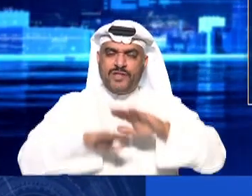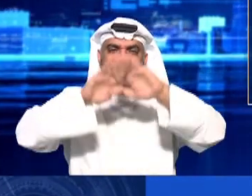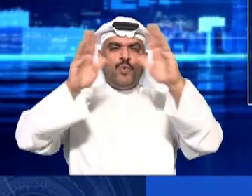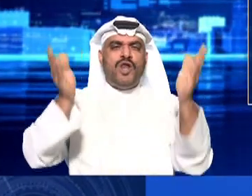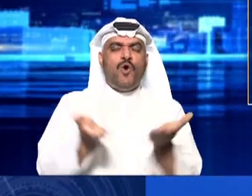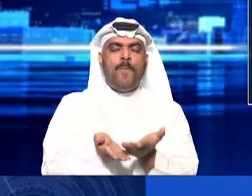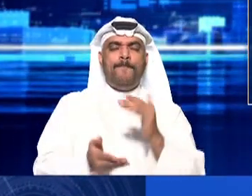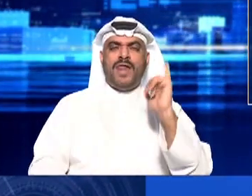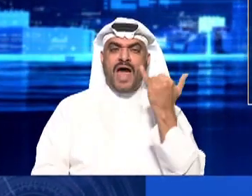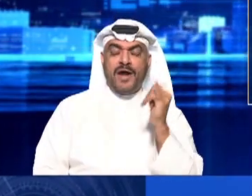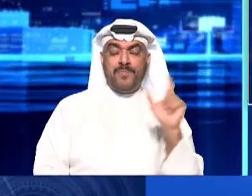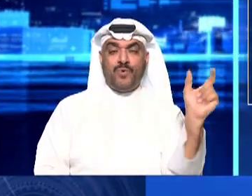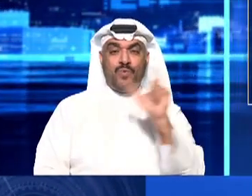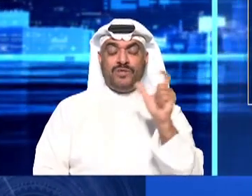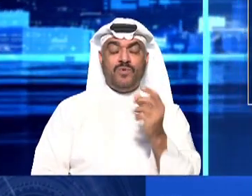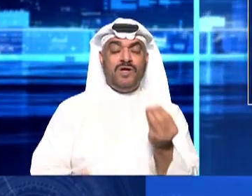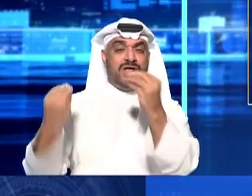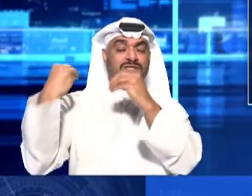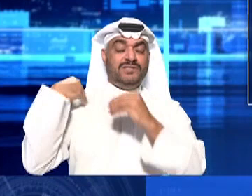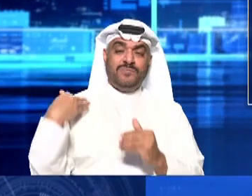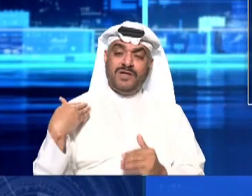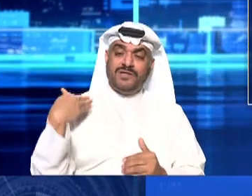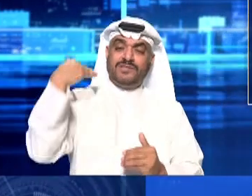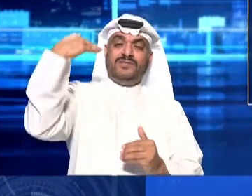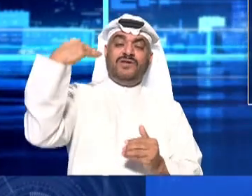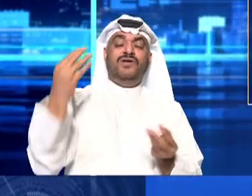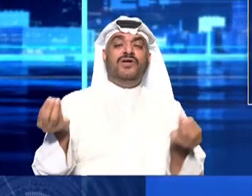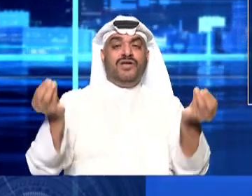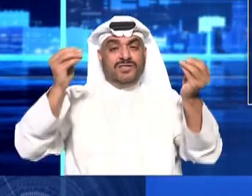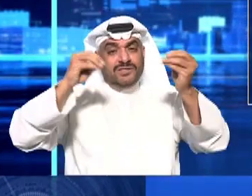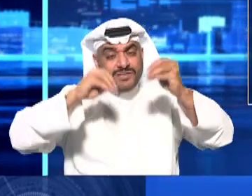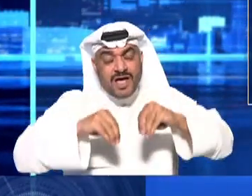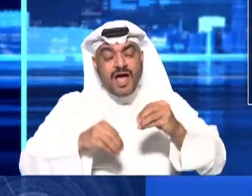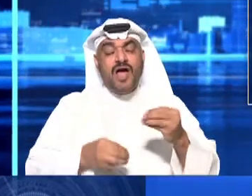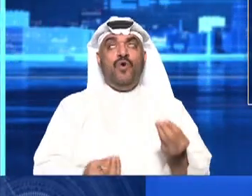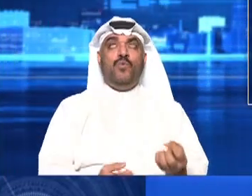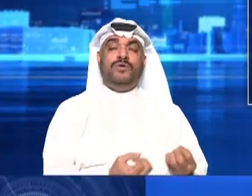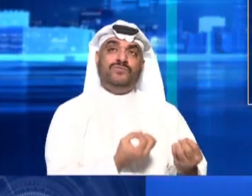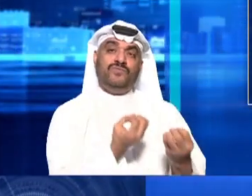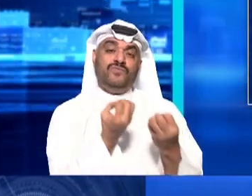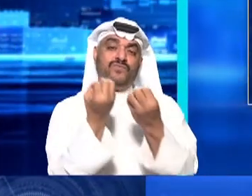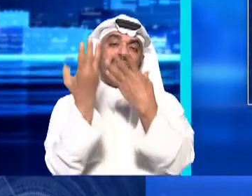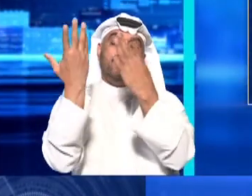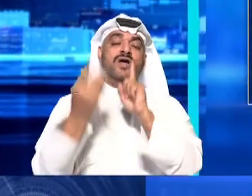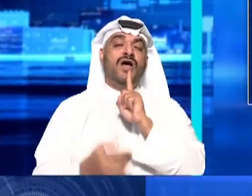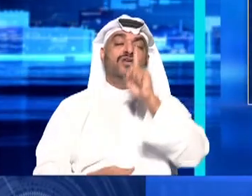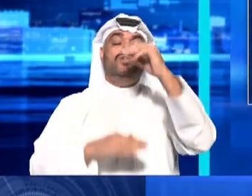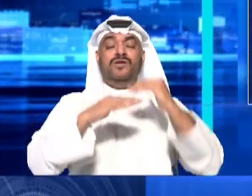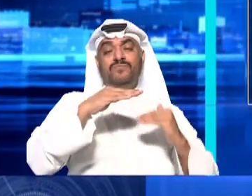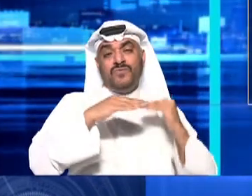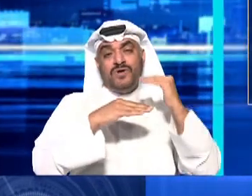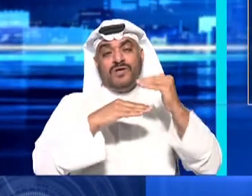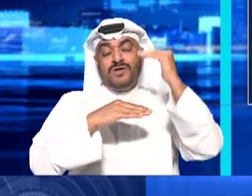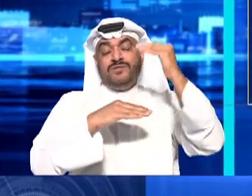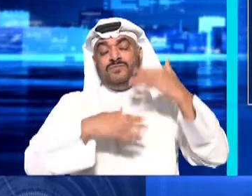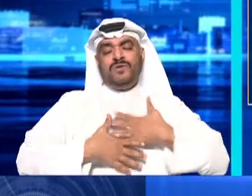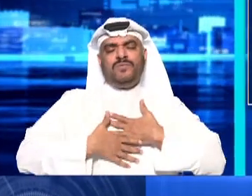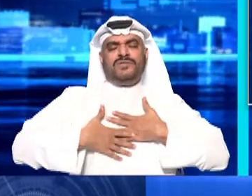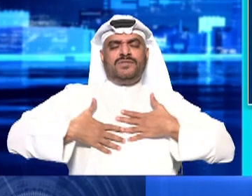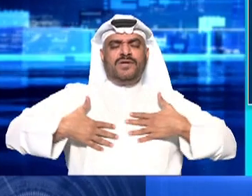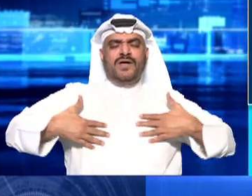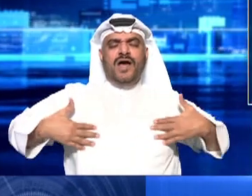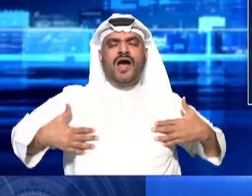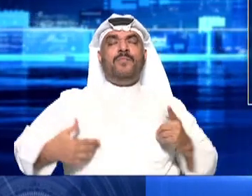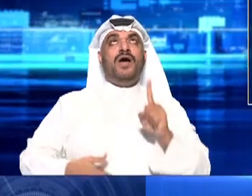جمعا خير جزاء، وأن يجزي له الأجر والثواب، وأن يسعده سعادة أبدية، وأن ينزل